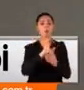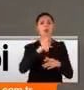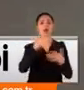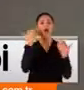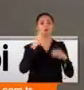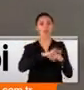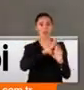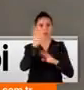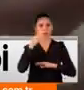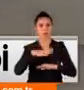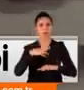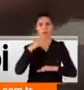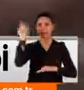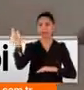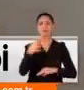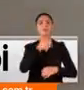talebini reddetti.